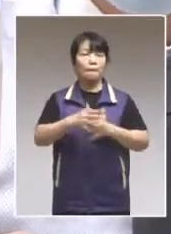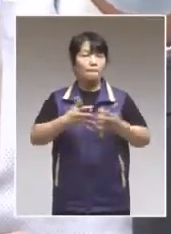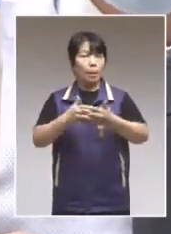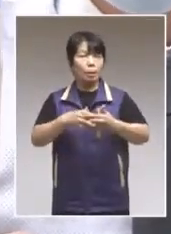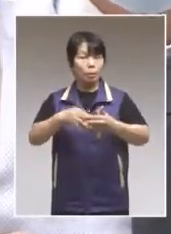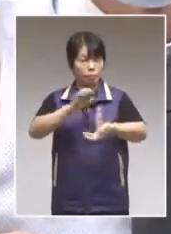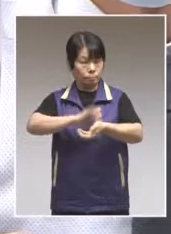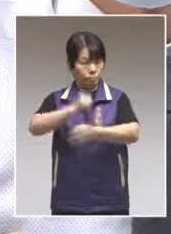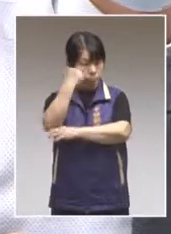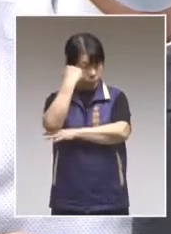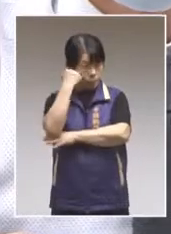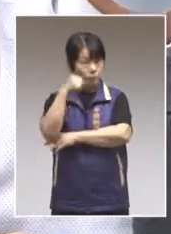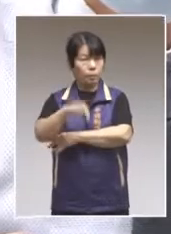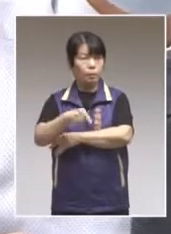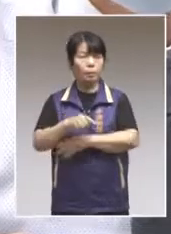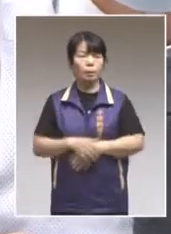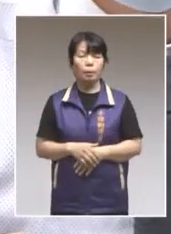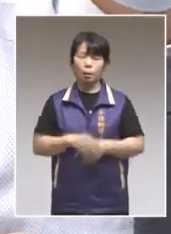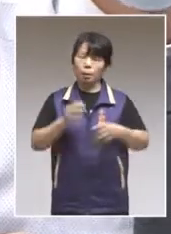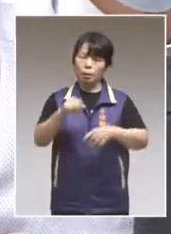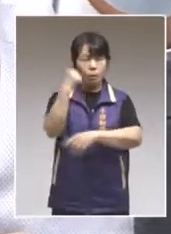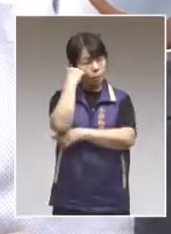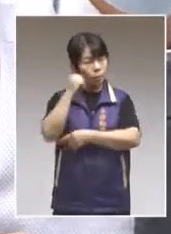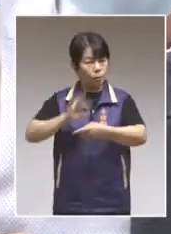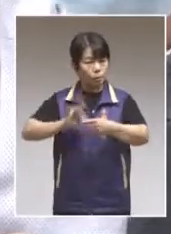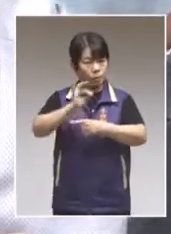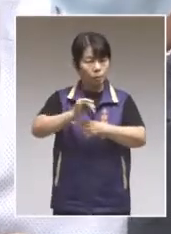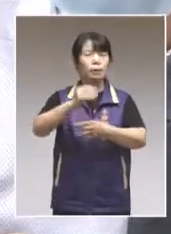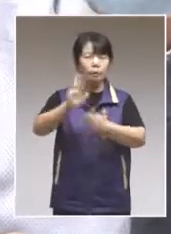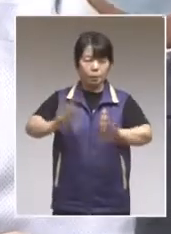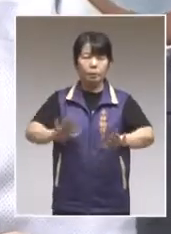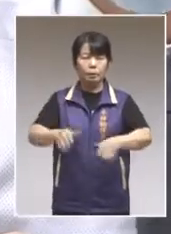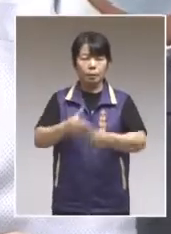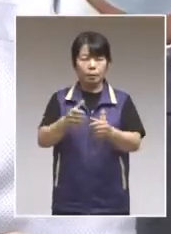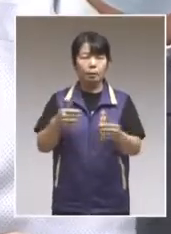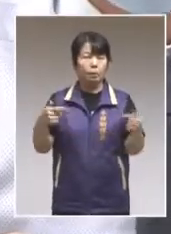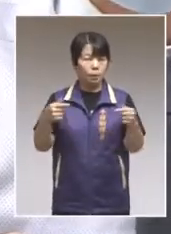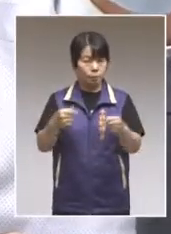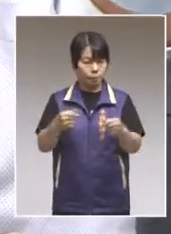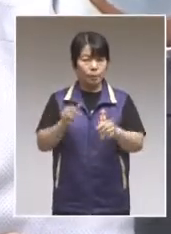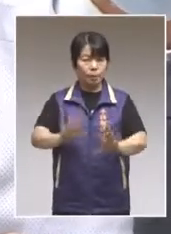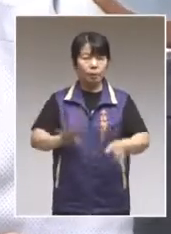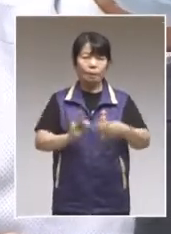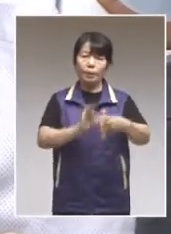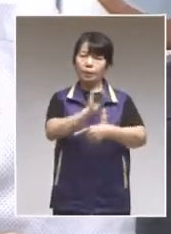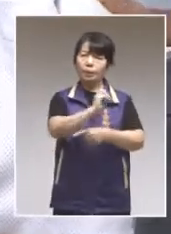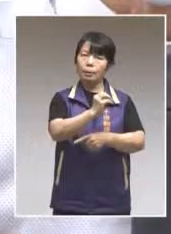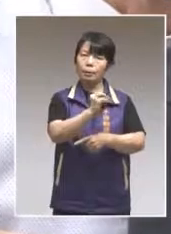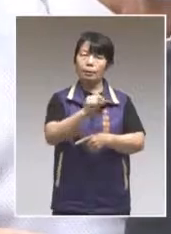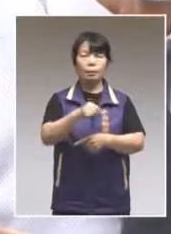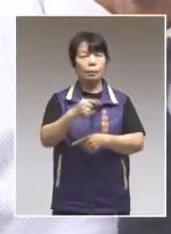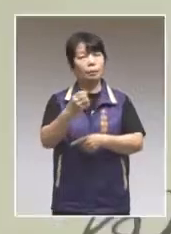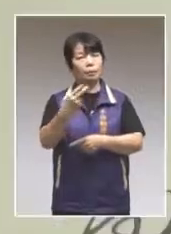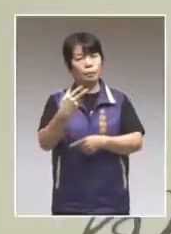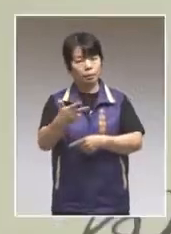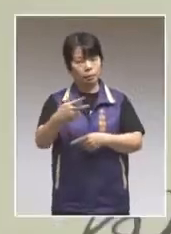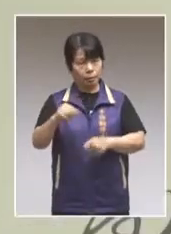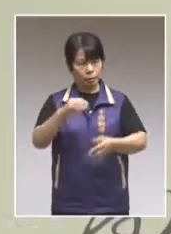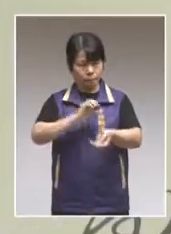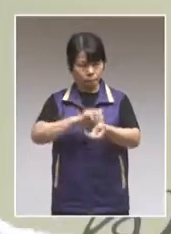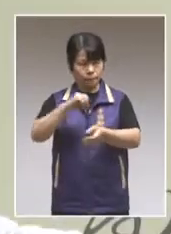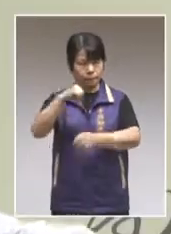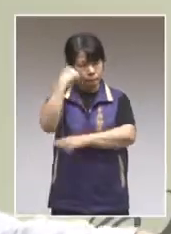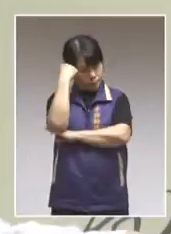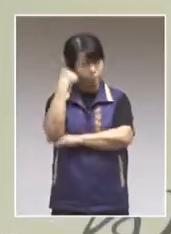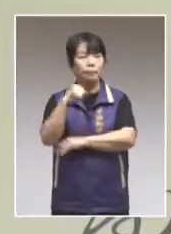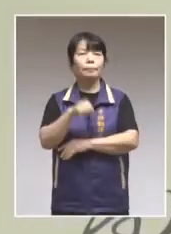美国的住院率现在慢慢的下降了大概是目前是 0.7% 的住院率其实